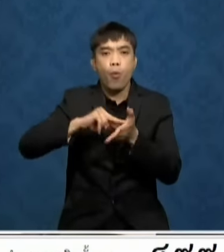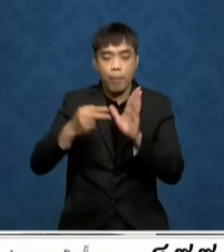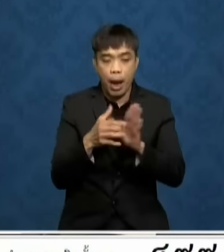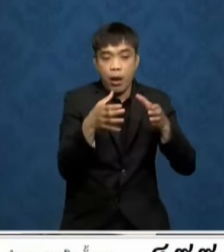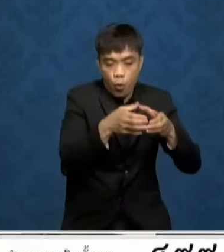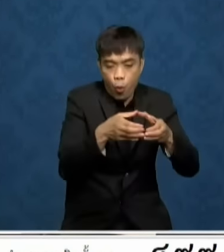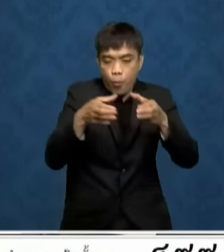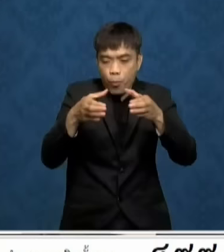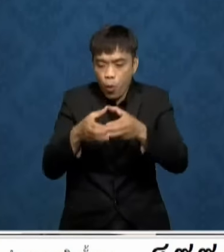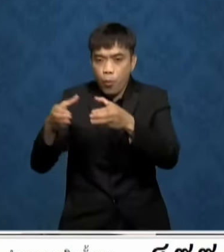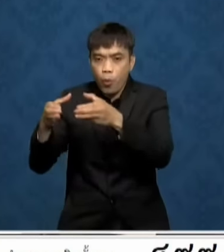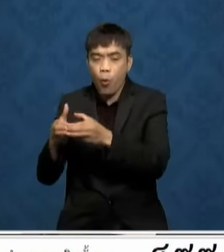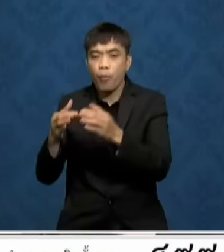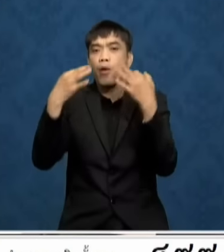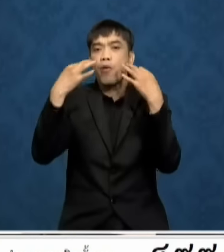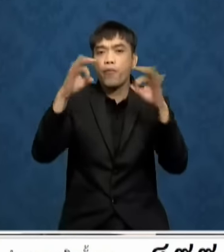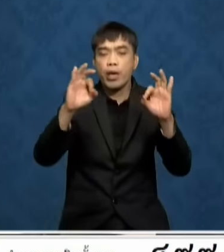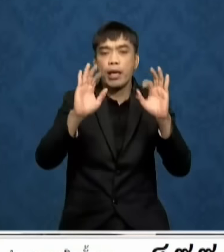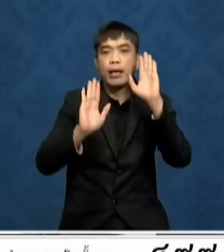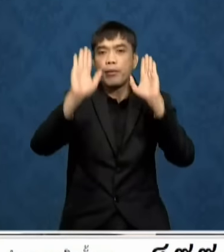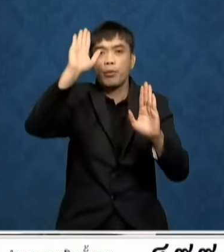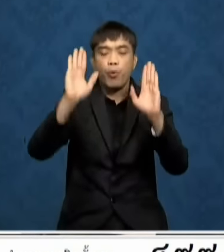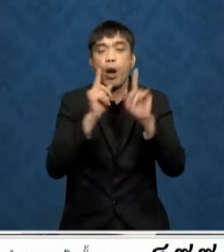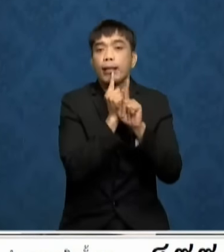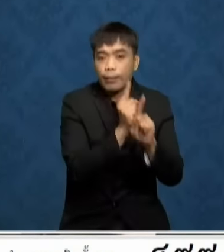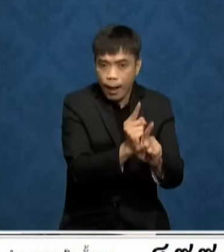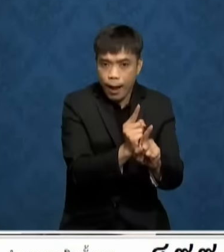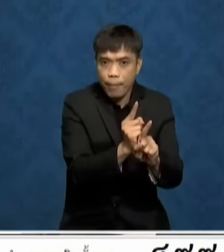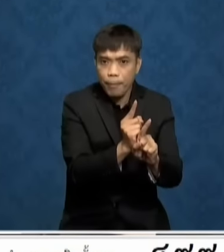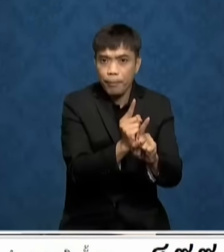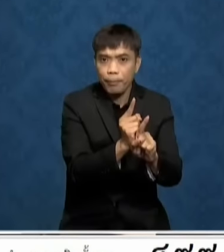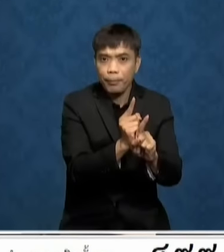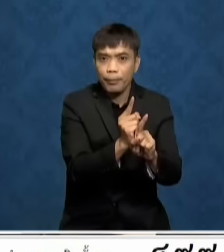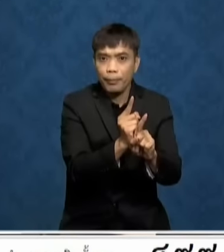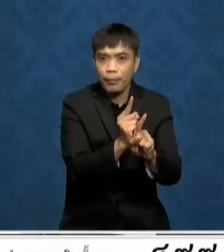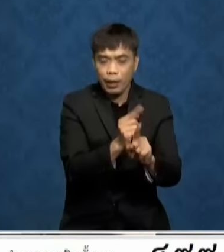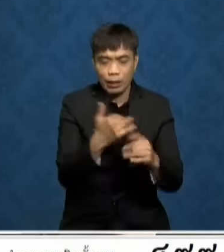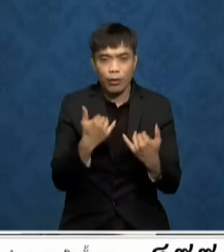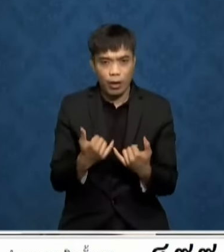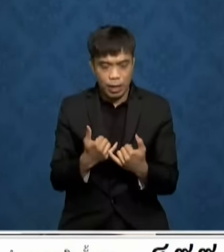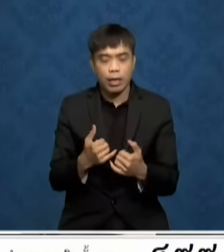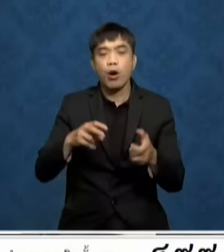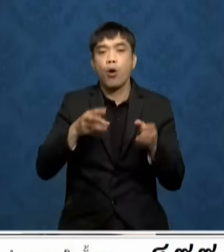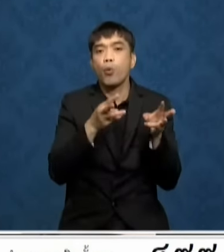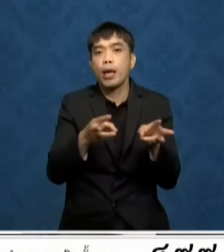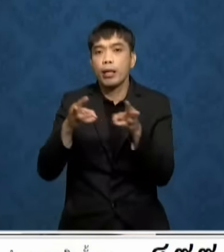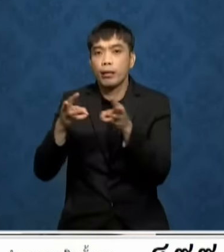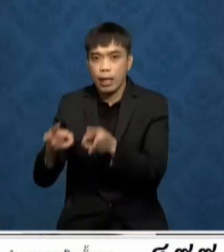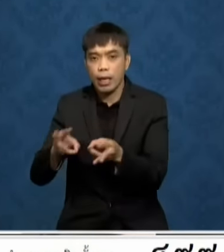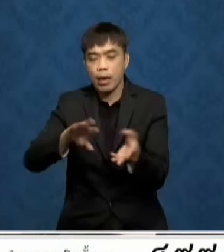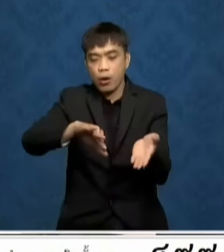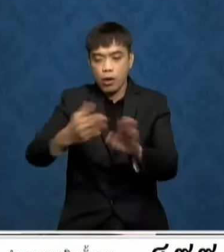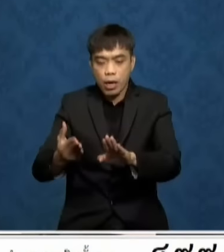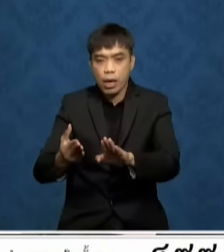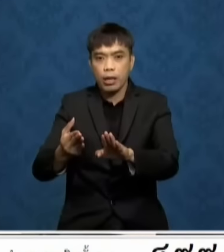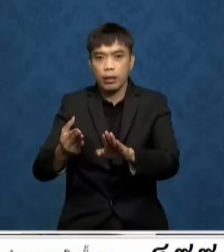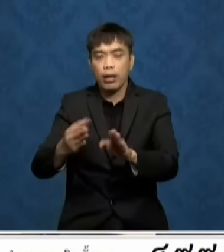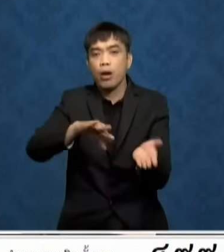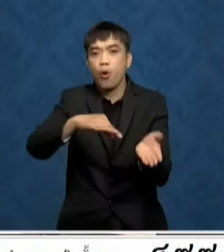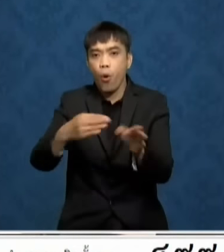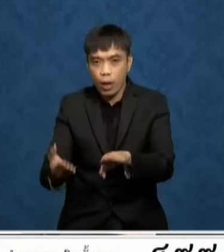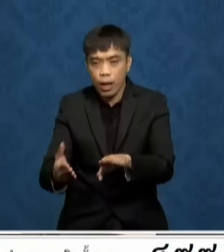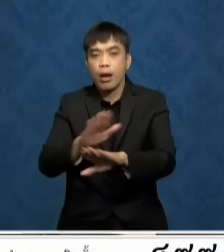ซึ่งเป็นเสรีภาพพื้นฐานในระบอบประชาธิปไตยวิธีนี้ถูกวิพากษ์วิจารณ์อย่างมากนะคะและไม่เป็นที่นิยมไม่ถูกใช้ในประเ